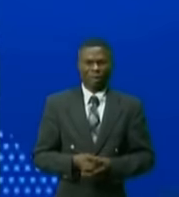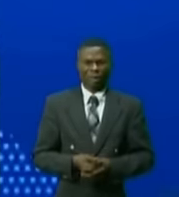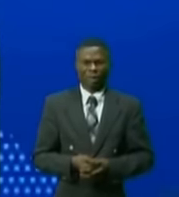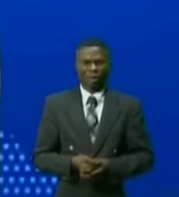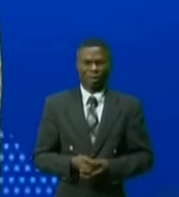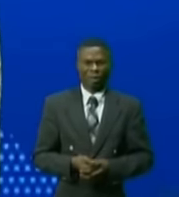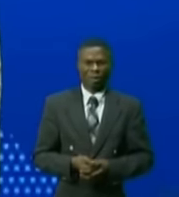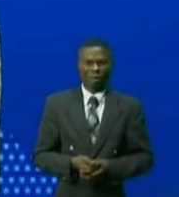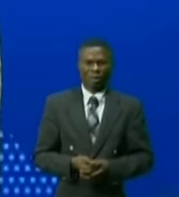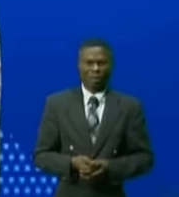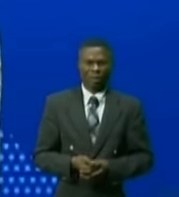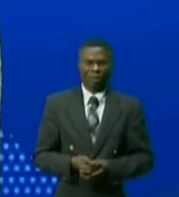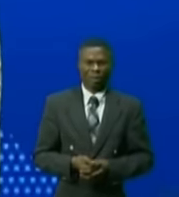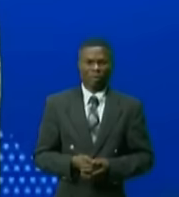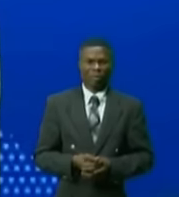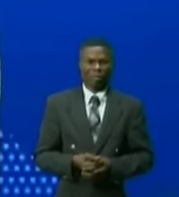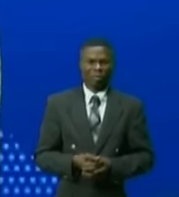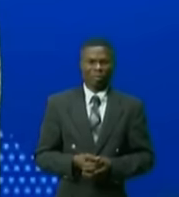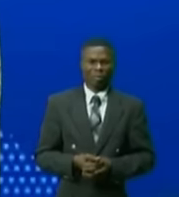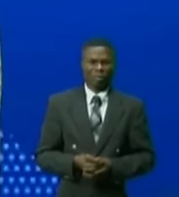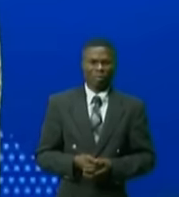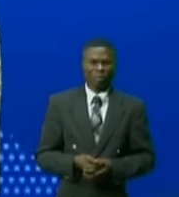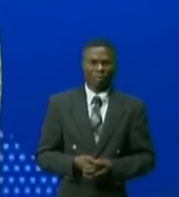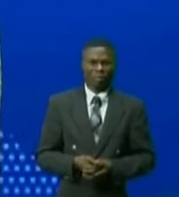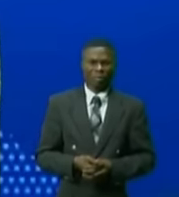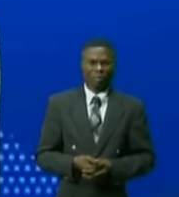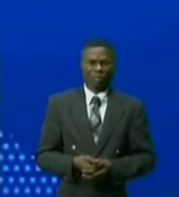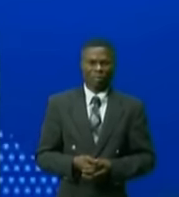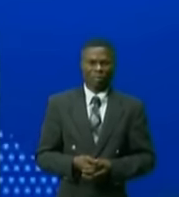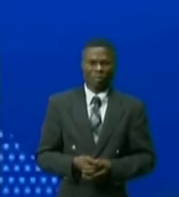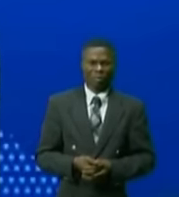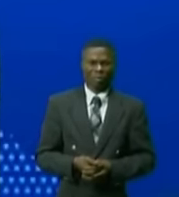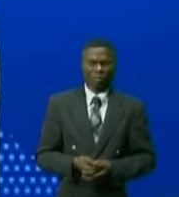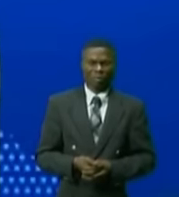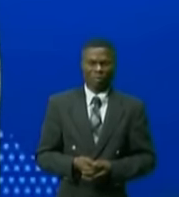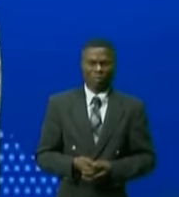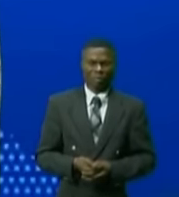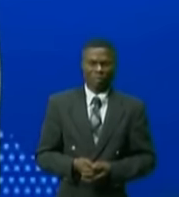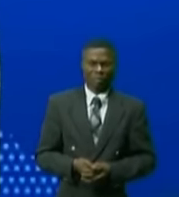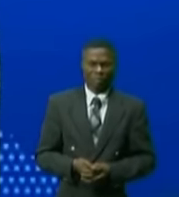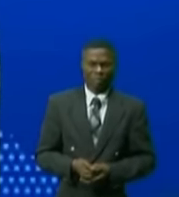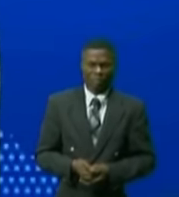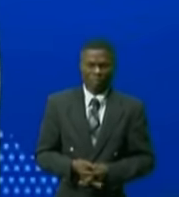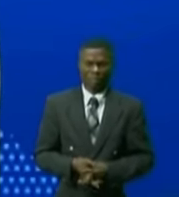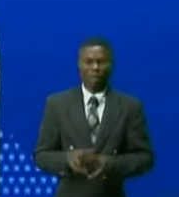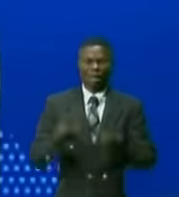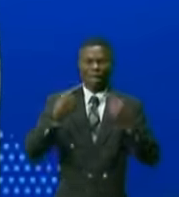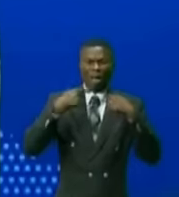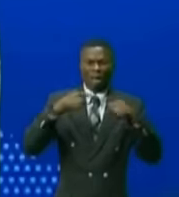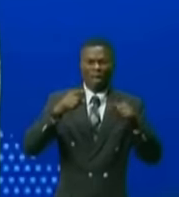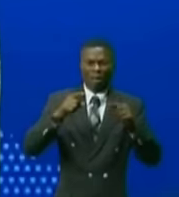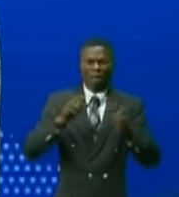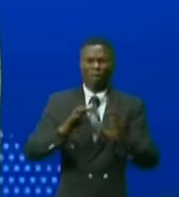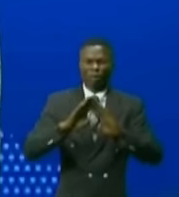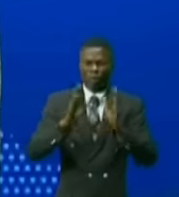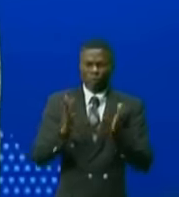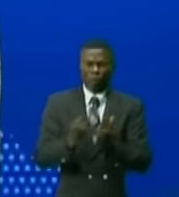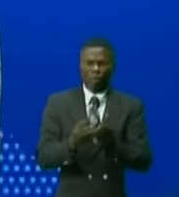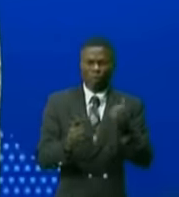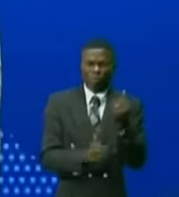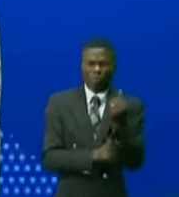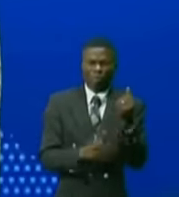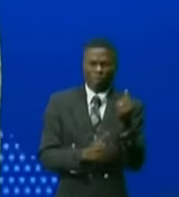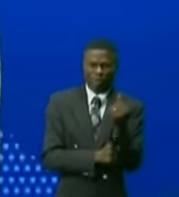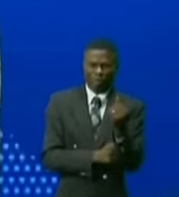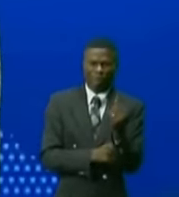aujourd'hui. C'est pour ça que j'ai le devoir de me présenter aujourd'hui à ce journal pour rappeler un peu l'importance du vote de demain, du